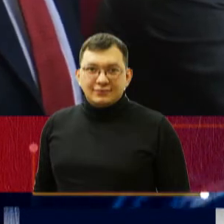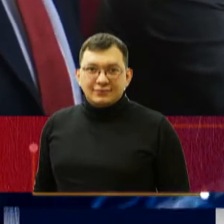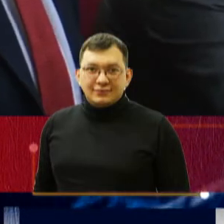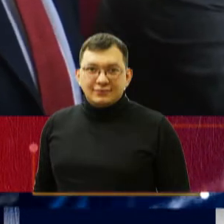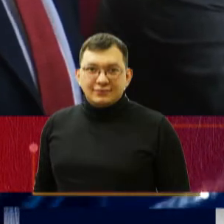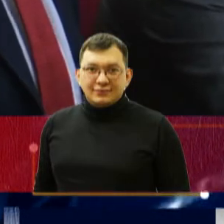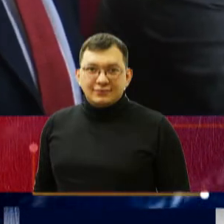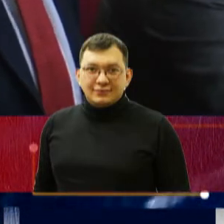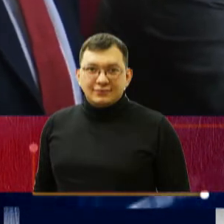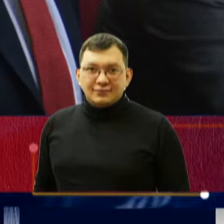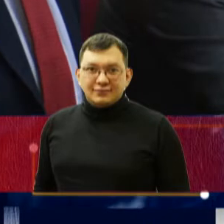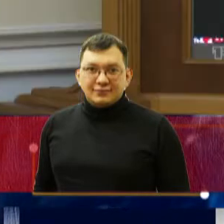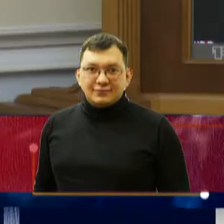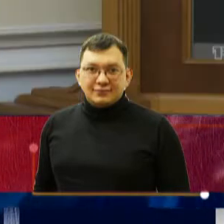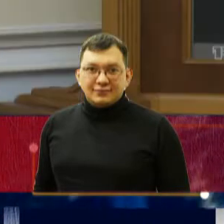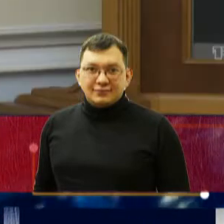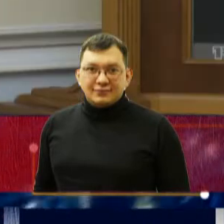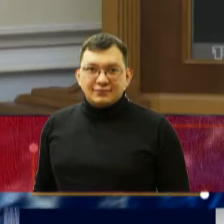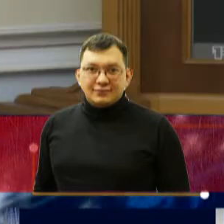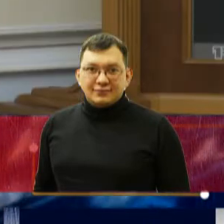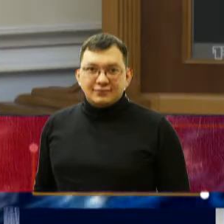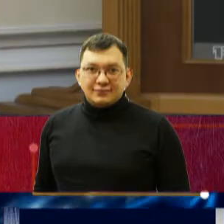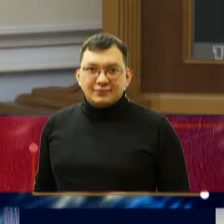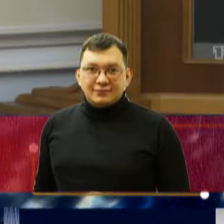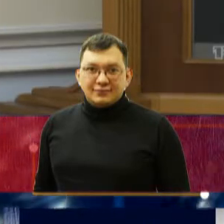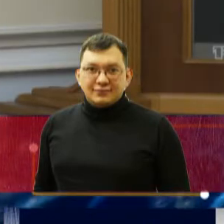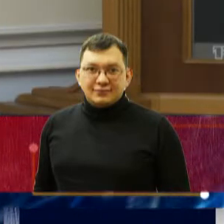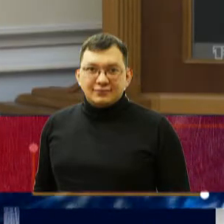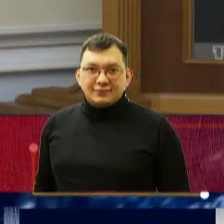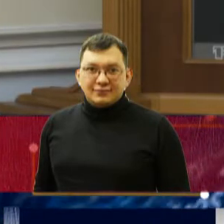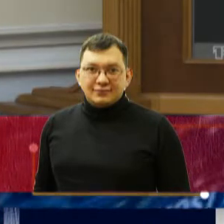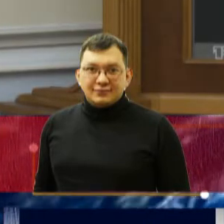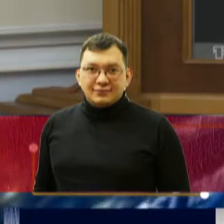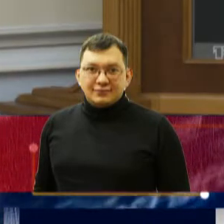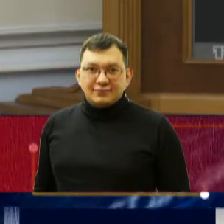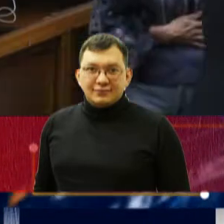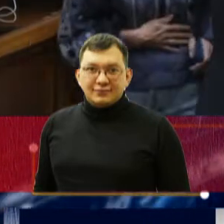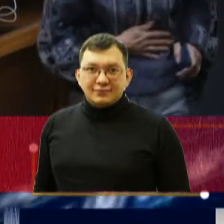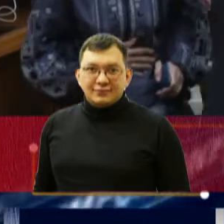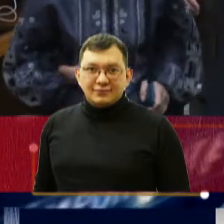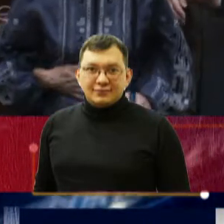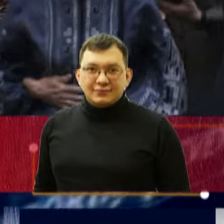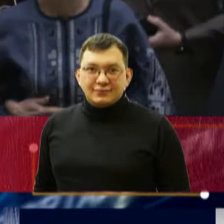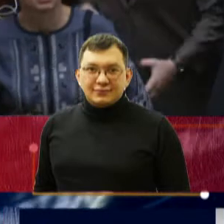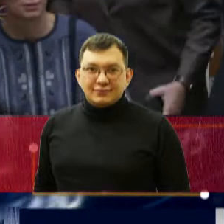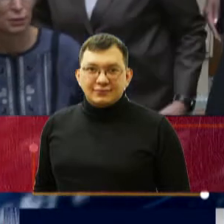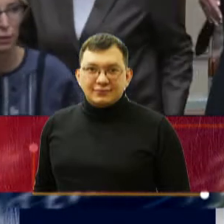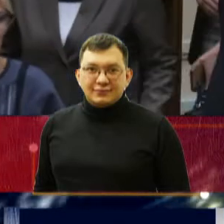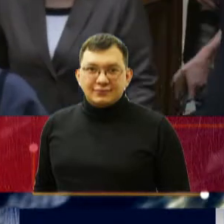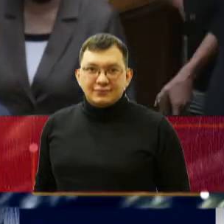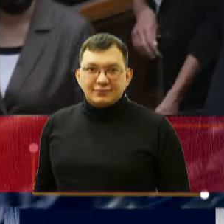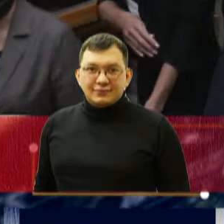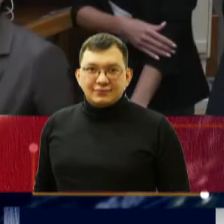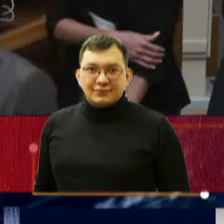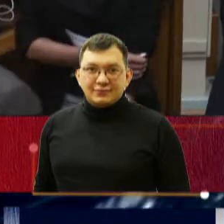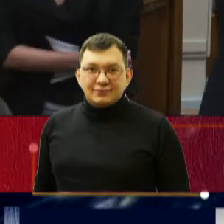опитування, яке зараз обговорюємо, воно найсвіжіше. Нагадаю, що раніше рейтинг проводив і в листопаді, і в грудні. Це одні з таких також